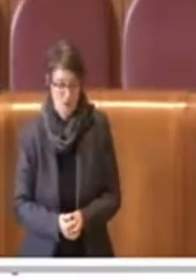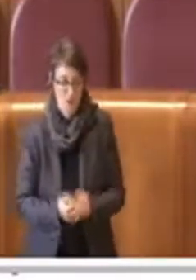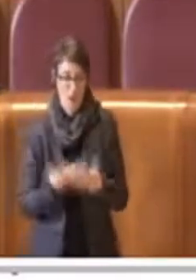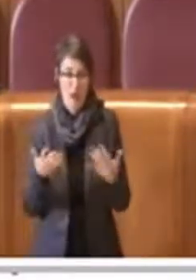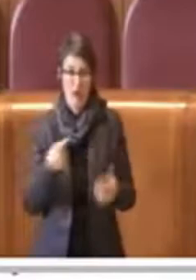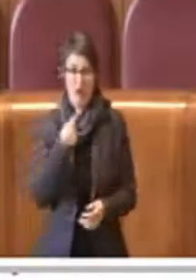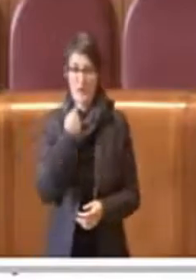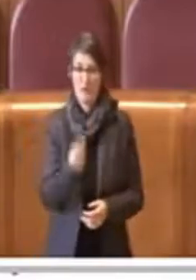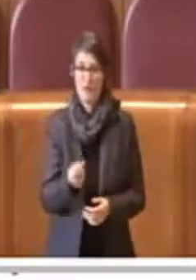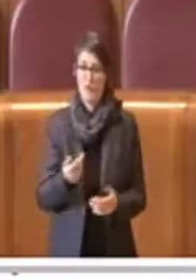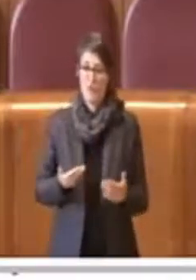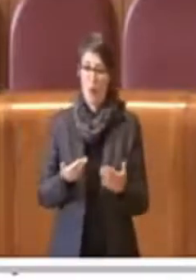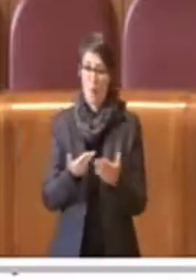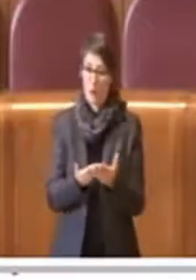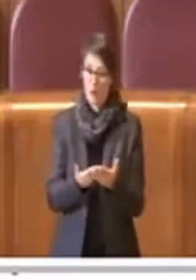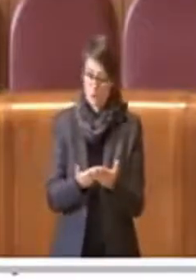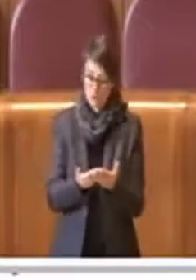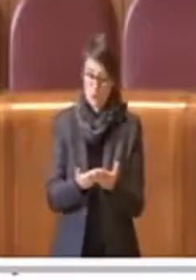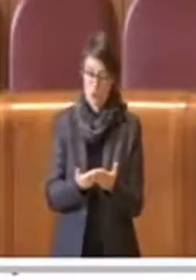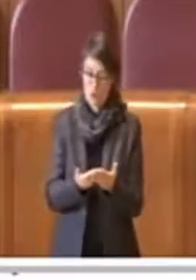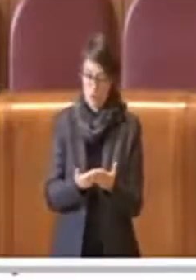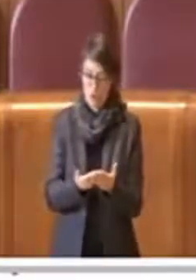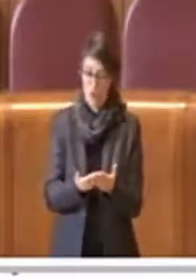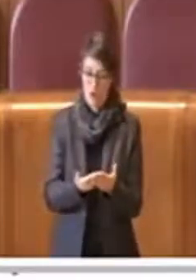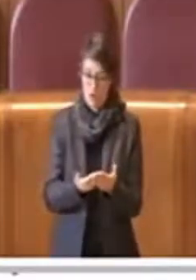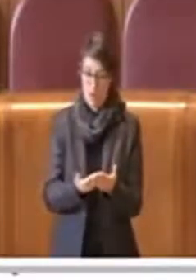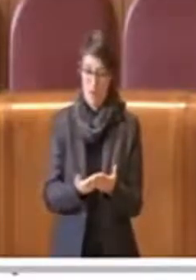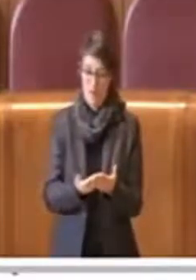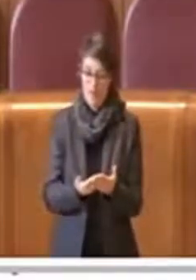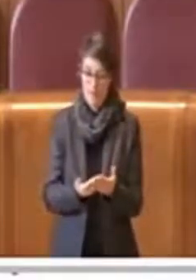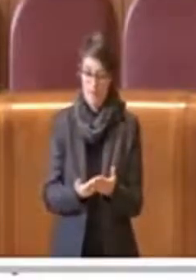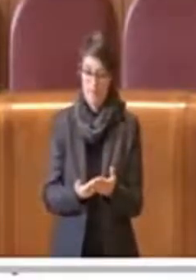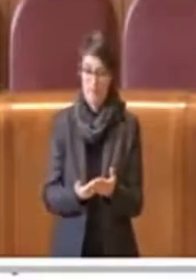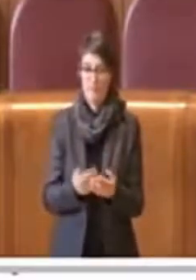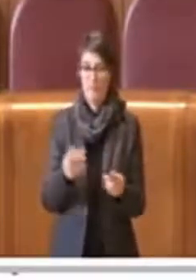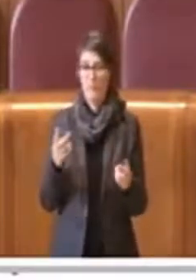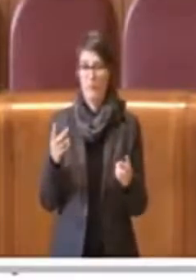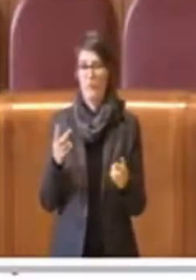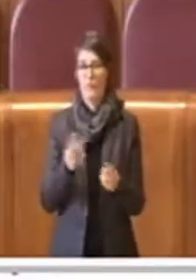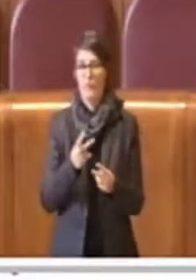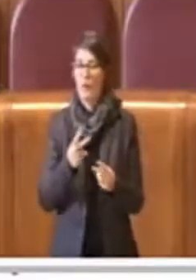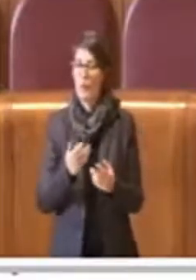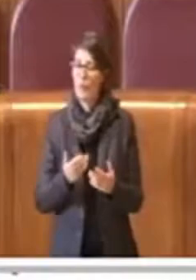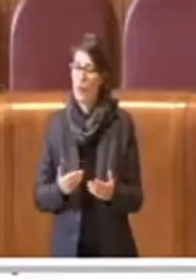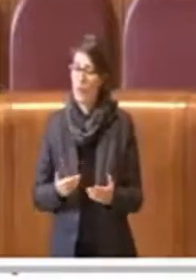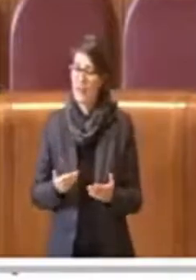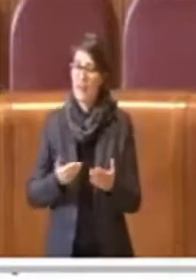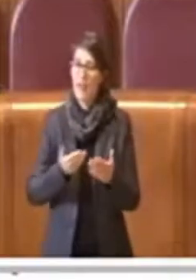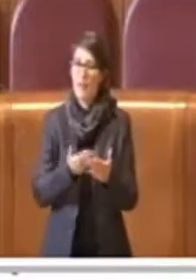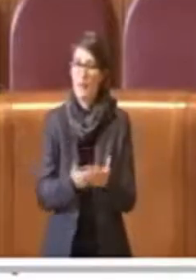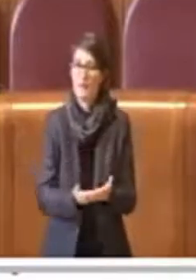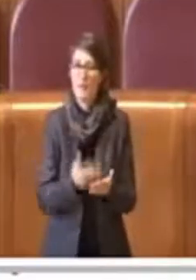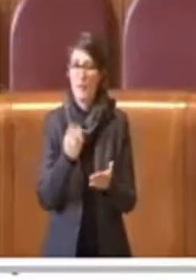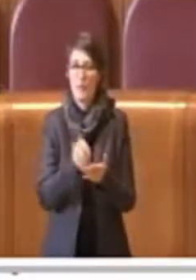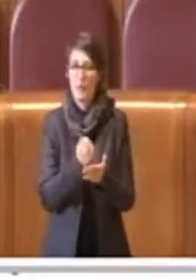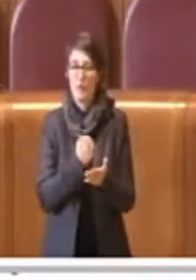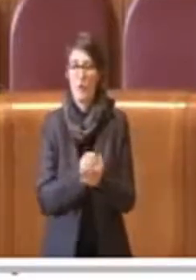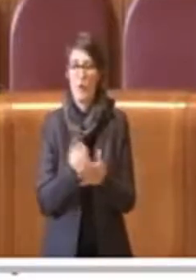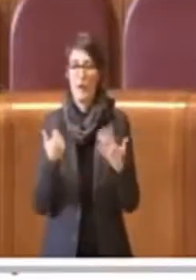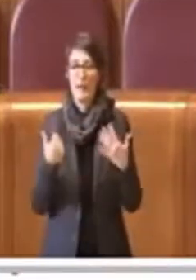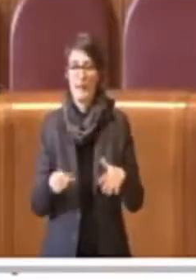Questa mozione in realtà è stata depositata, protocollata il 16